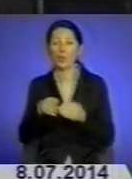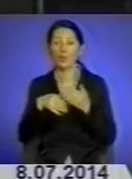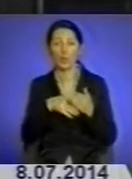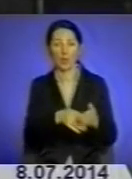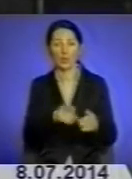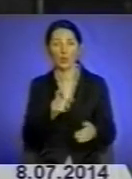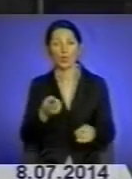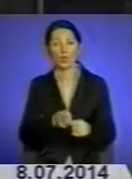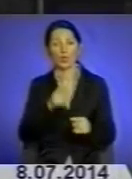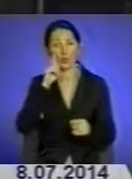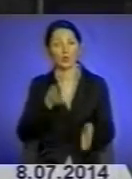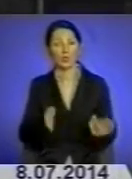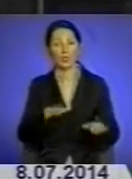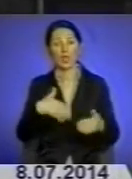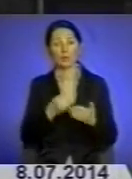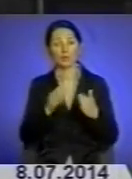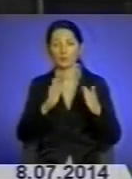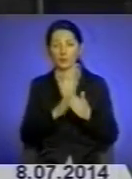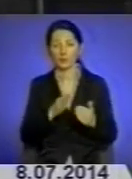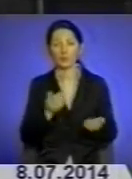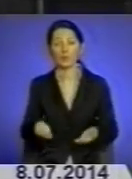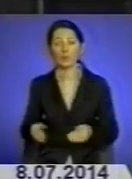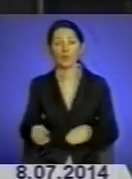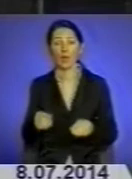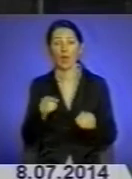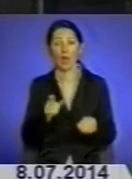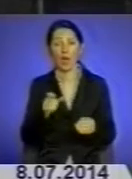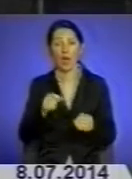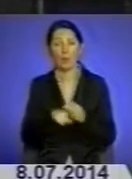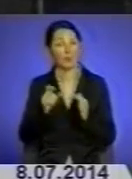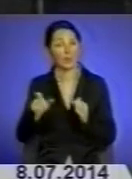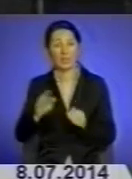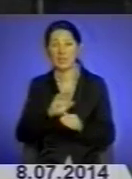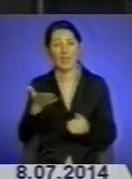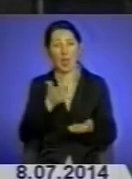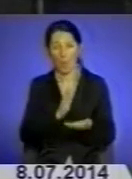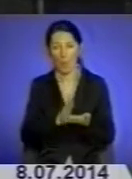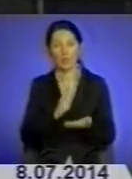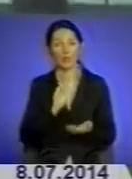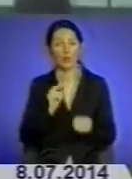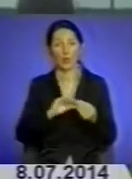помешкання. Переселенці не матимуть проблем із отриманням зарплат і пенсій, обіцяють в уряді.